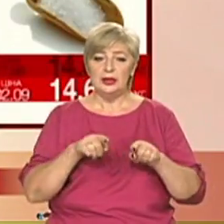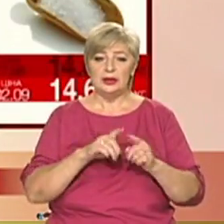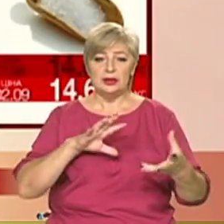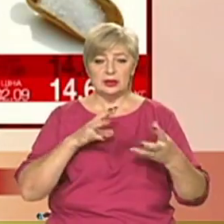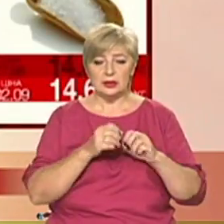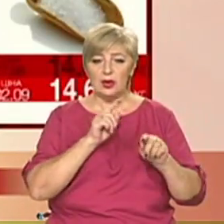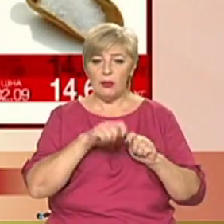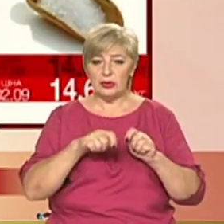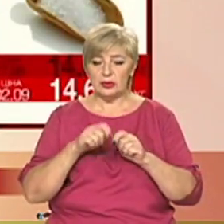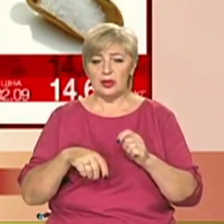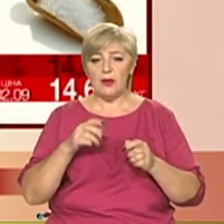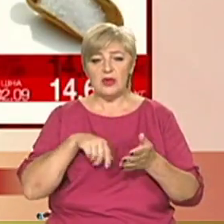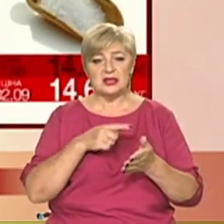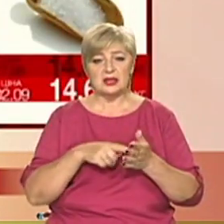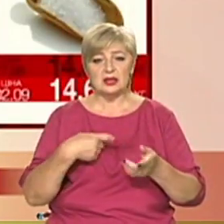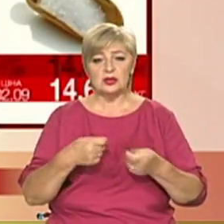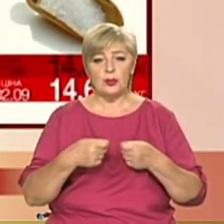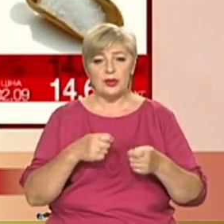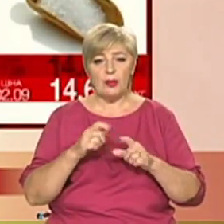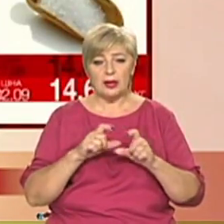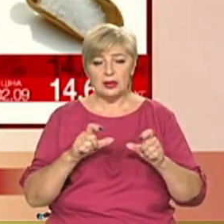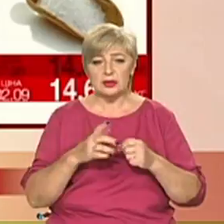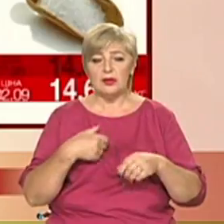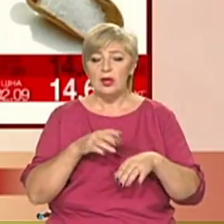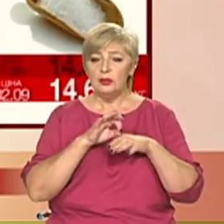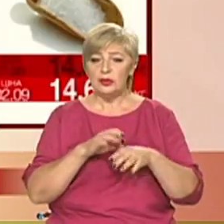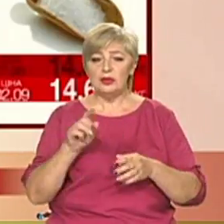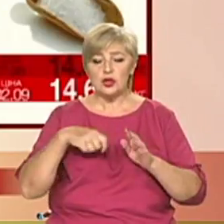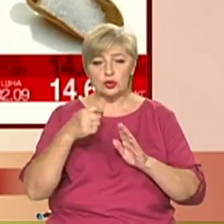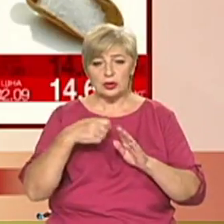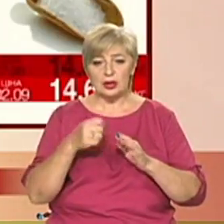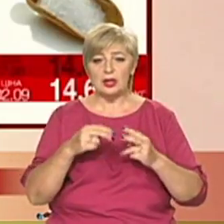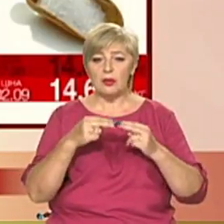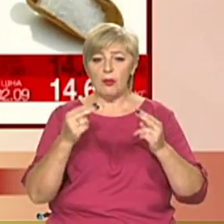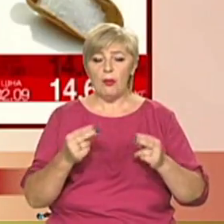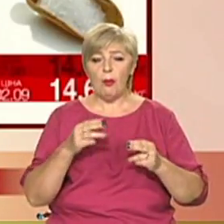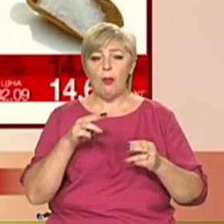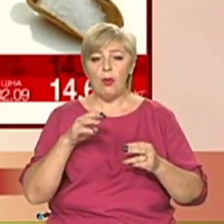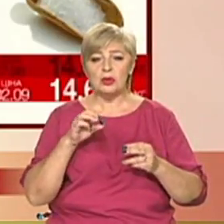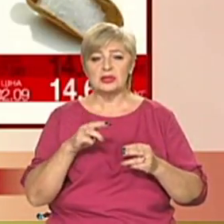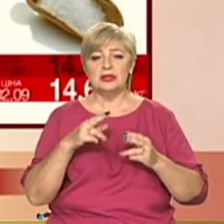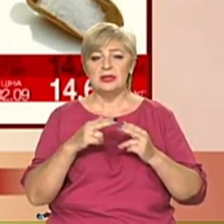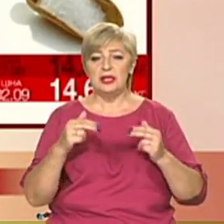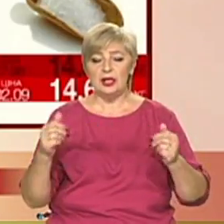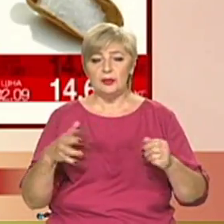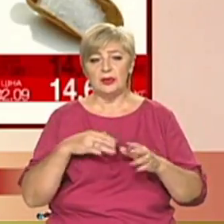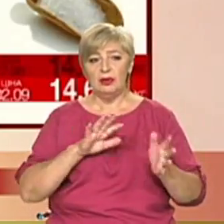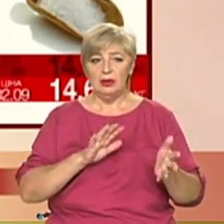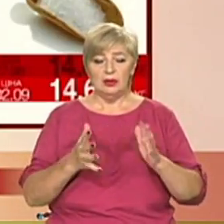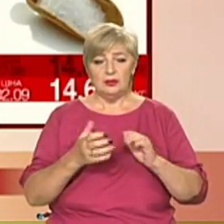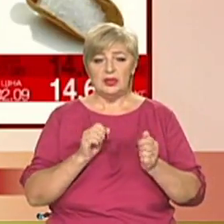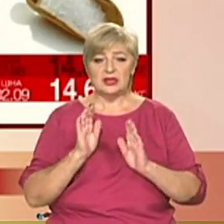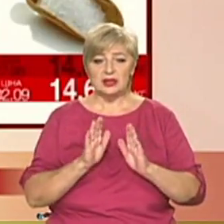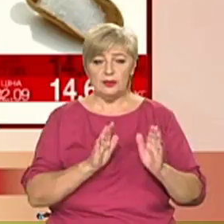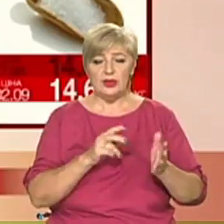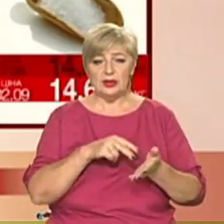результати моніторингу міських супермаркетів. Його провели журналісти інформагентства «Мост Дніпр». За словами експертів, більш-менш